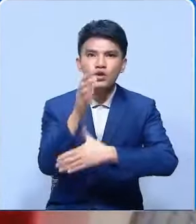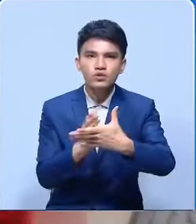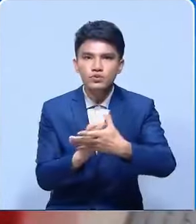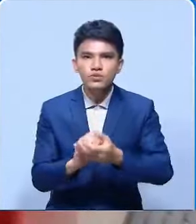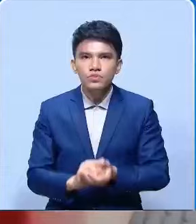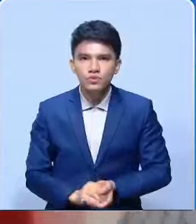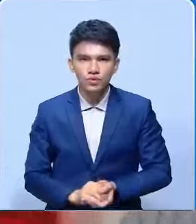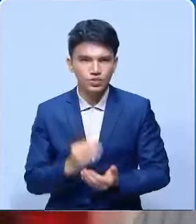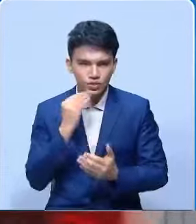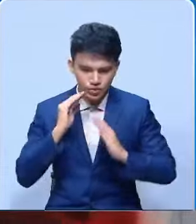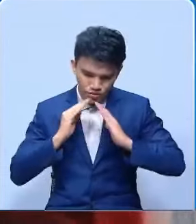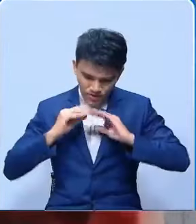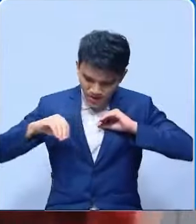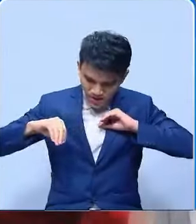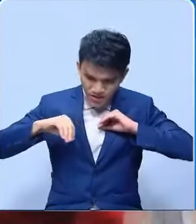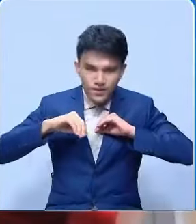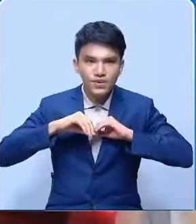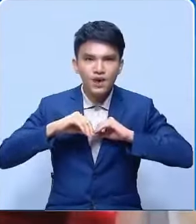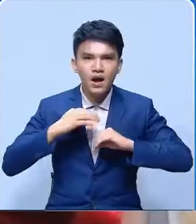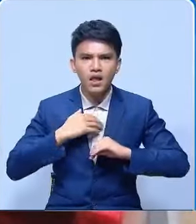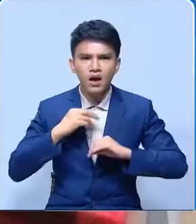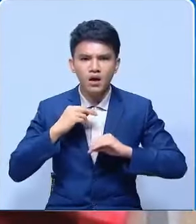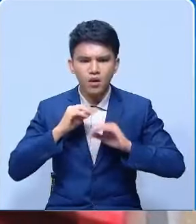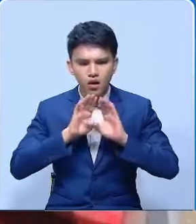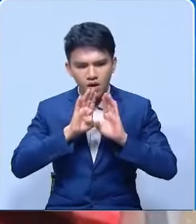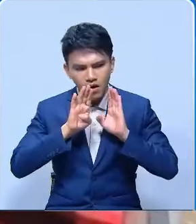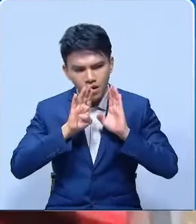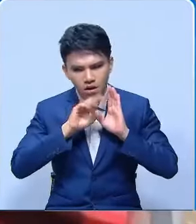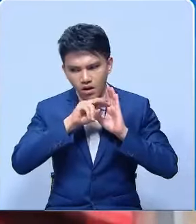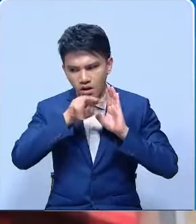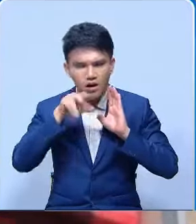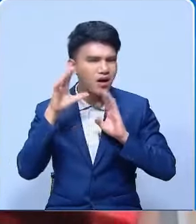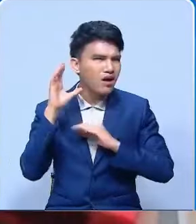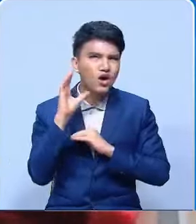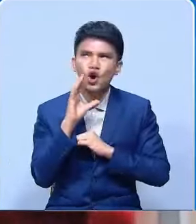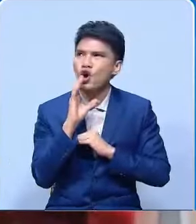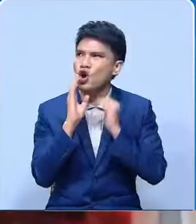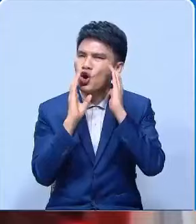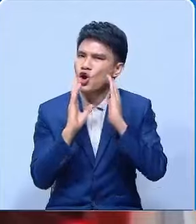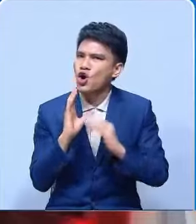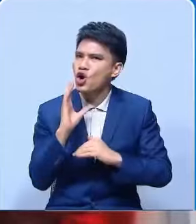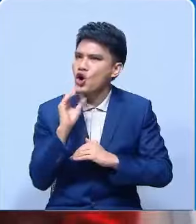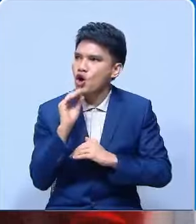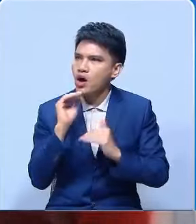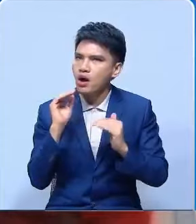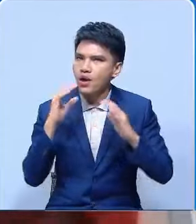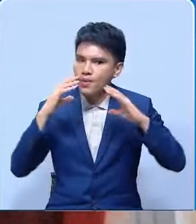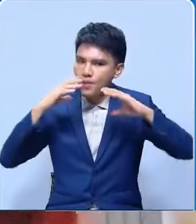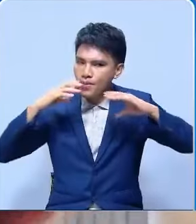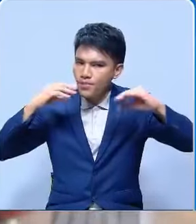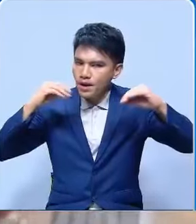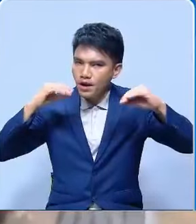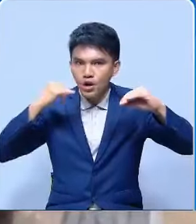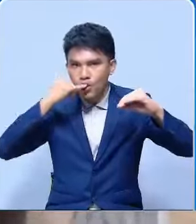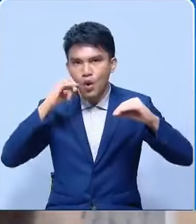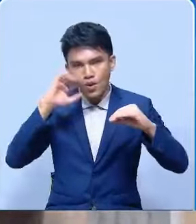ไปทางบ้านแต่ว่าหนูกินข้าวหนูเปิดหน้าตาออกมาได้ยินเสียงคนครับๆฉันก็เลยปิดไฟฉันบอกแม่ฉันว่าโทร